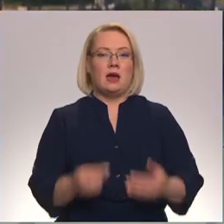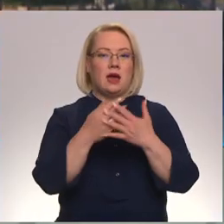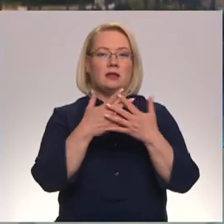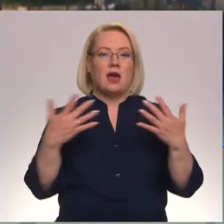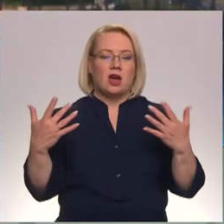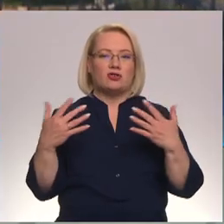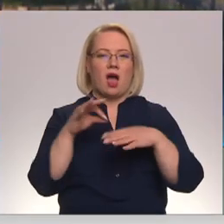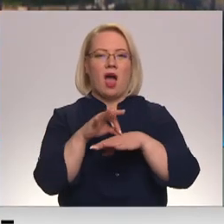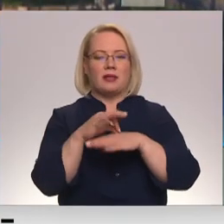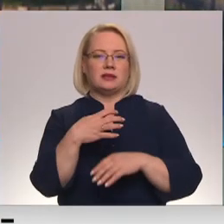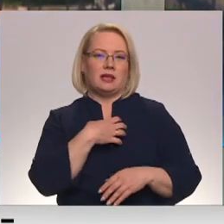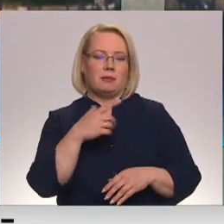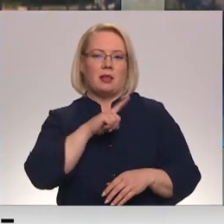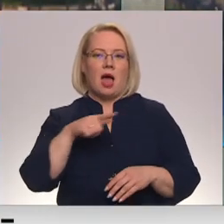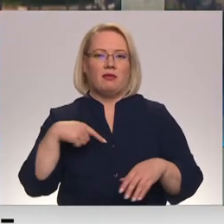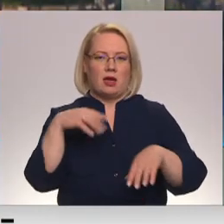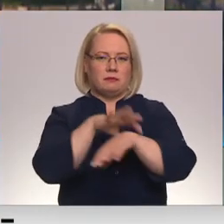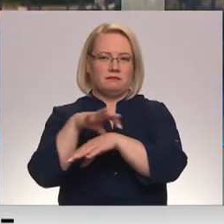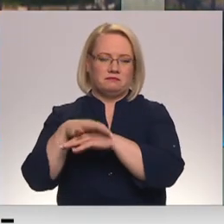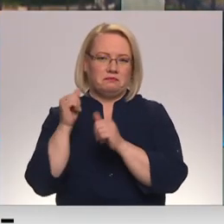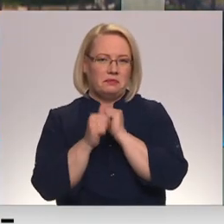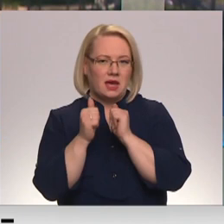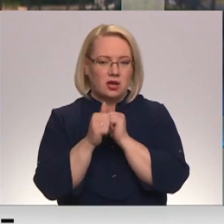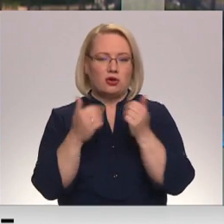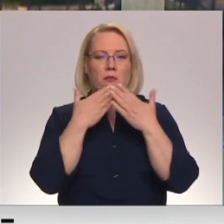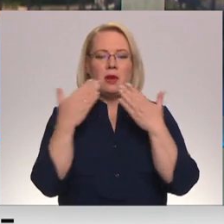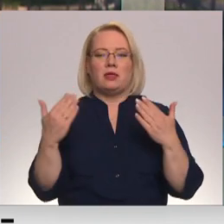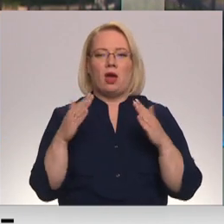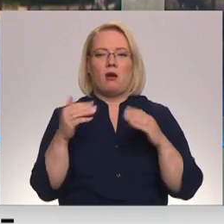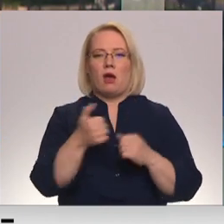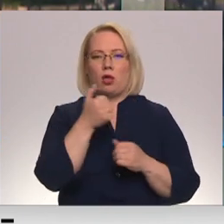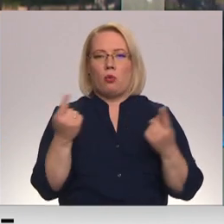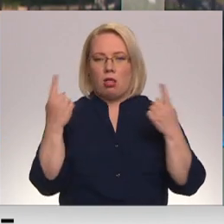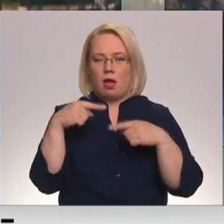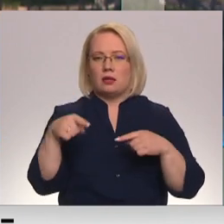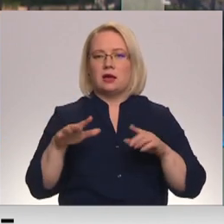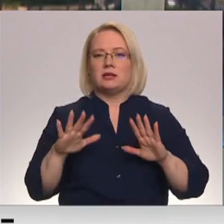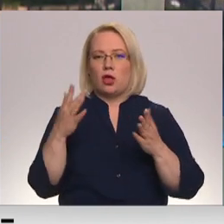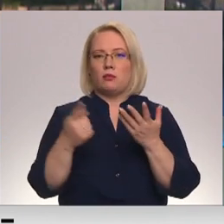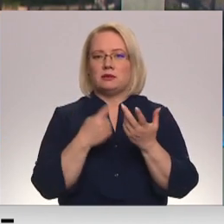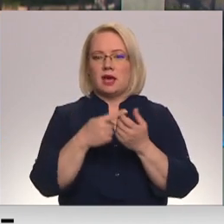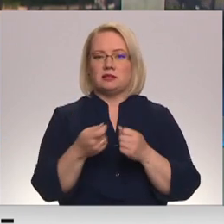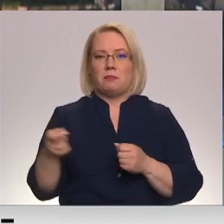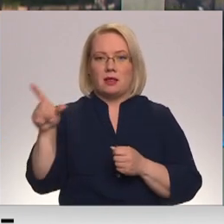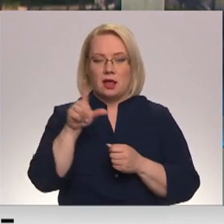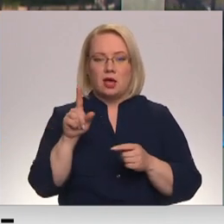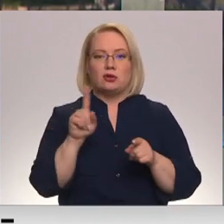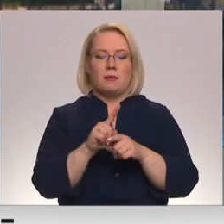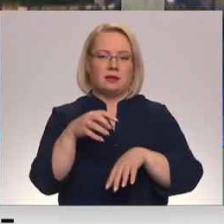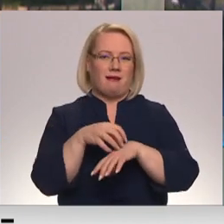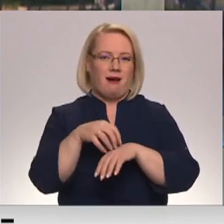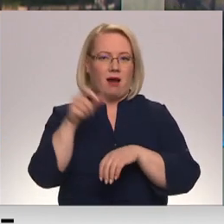Dažādas ādas slimības Latvijā tiek atklātas bieži un pēdējo gadu laikā šādu gadījumu skaits palielinās. Tāpēc dermatologs Raimonds Karls